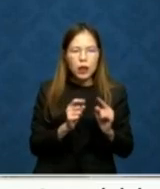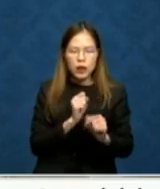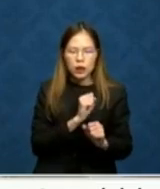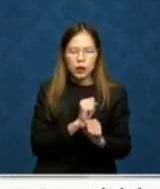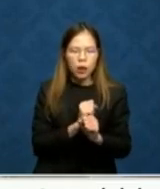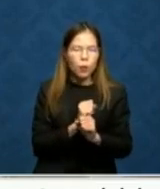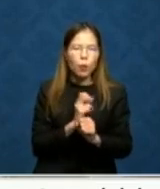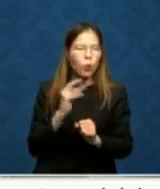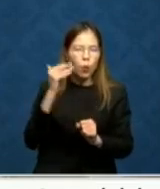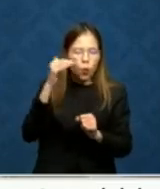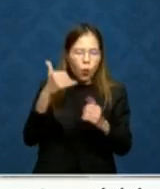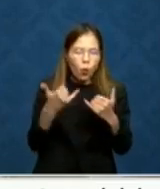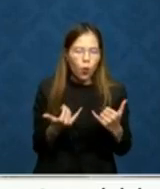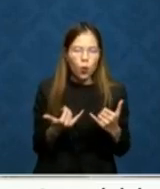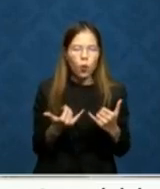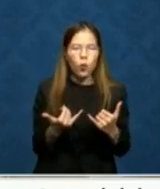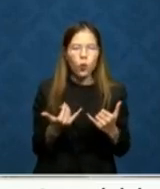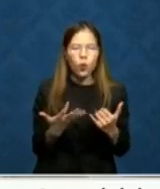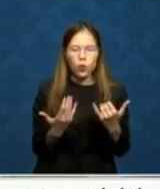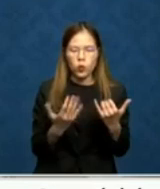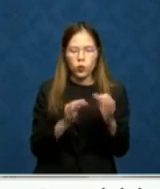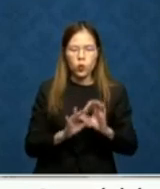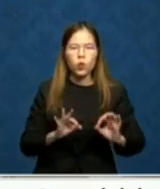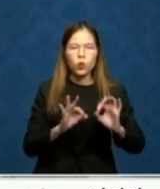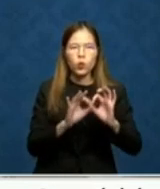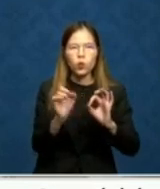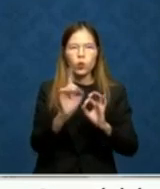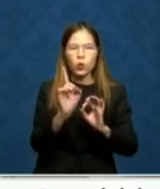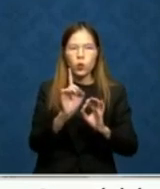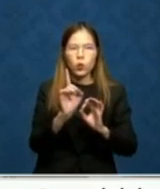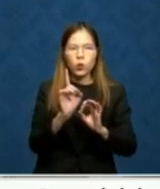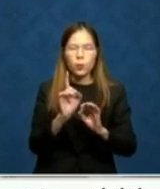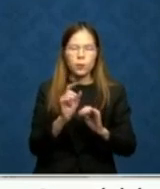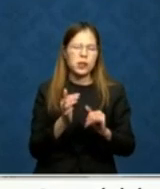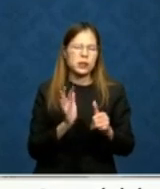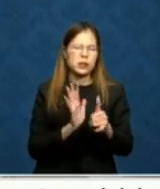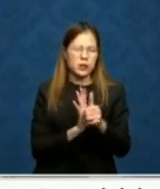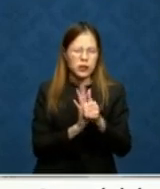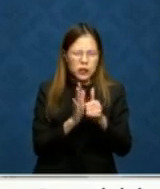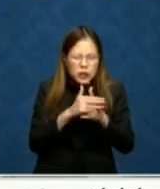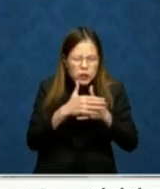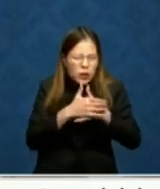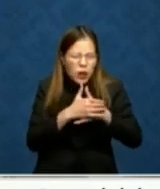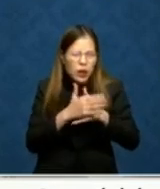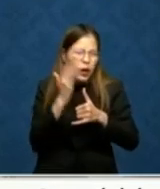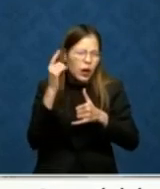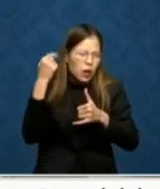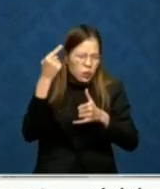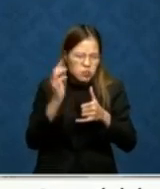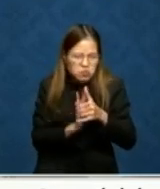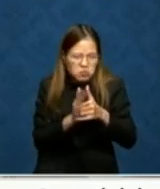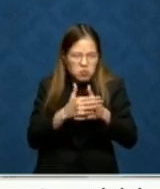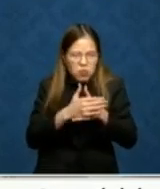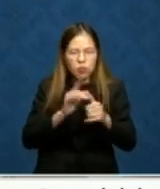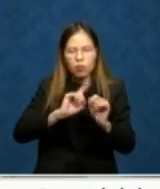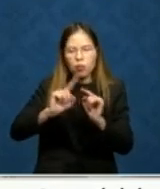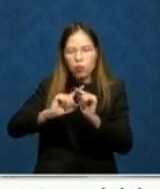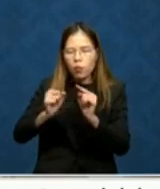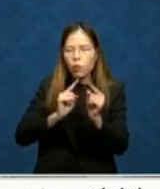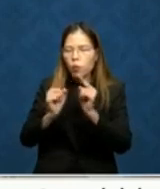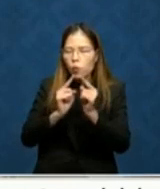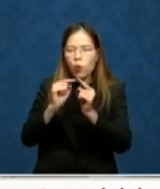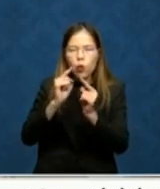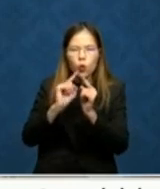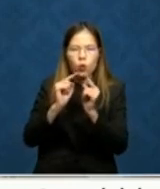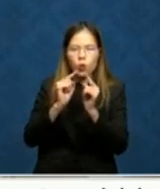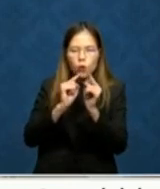คทุกสมัยพวกเราทราบกันดีค่ะในประเด็นเรื่องของการคุกคามทางเพศในรูปแบบต่างๆเรามีการพูดคุยกันตั้ง